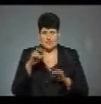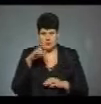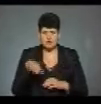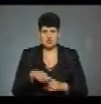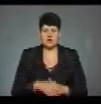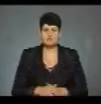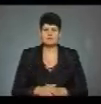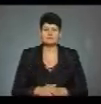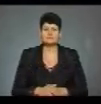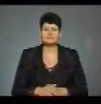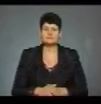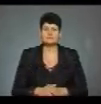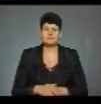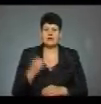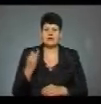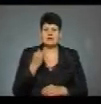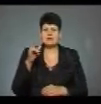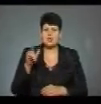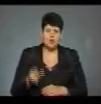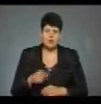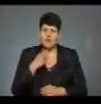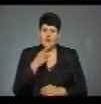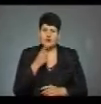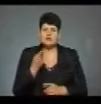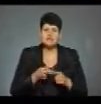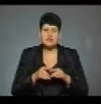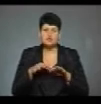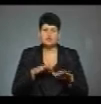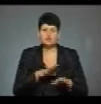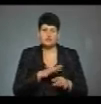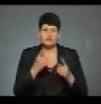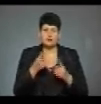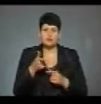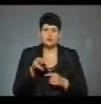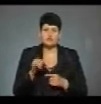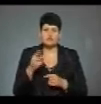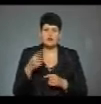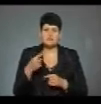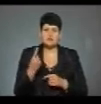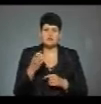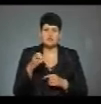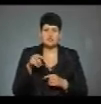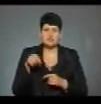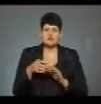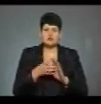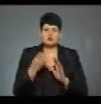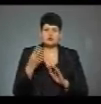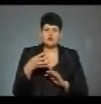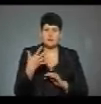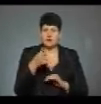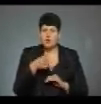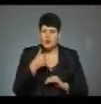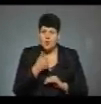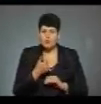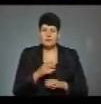державу. Історик Сергій Волянюк каже, цей штурм відбувся у Великому Глибочку 21 січня 1945 року.